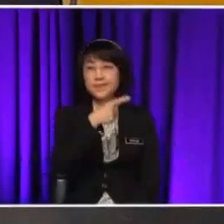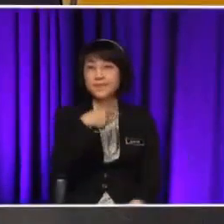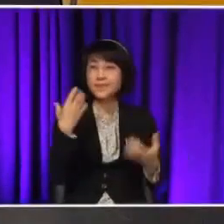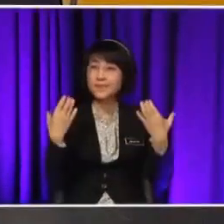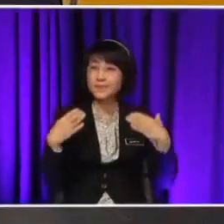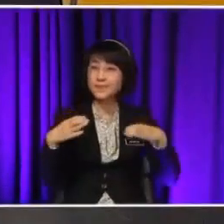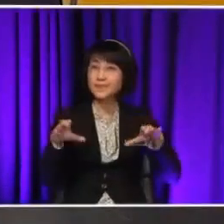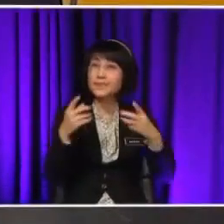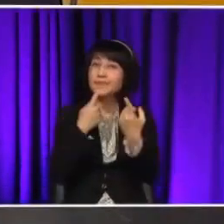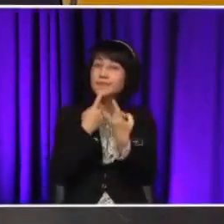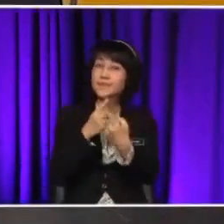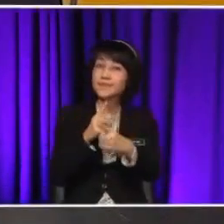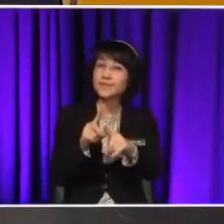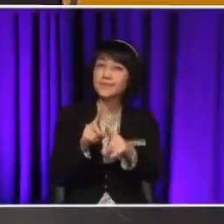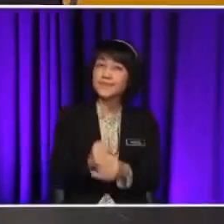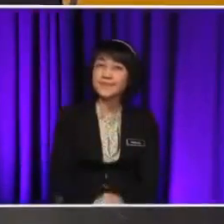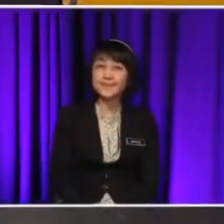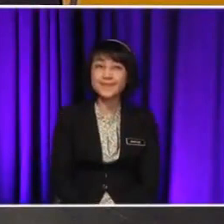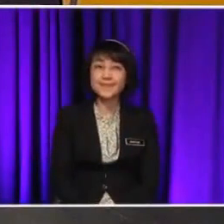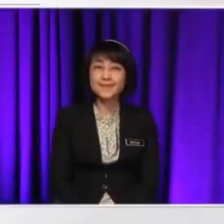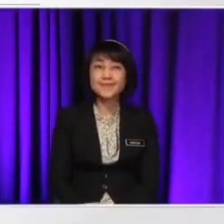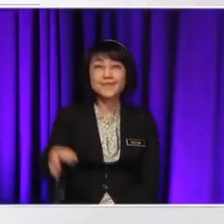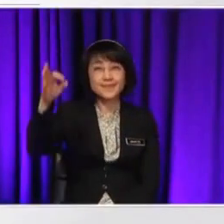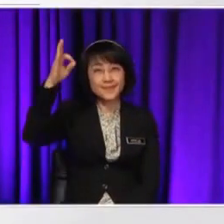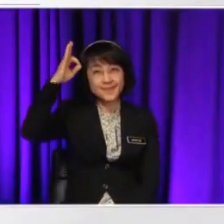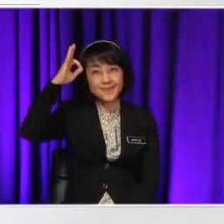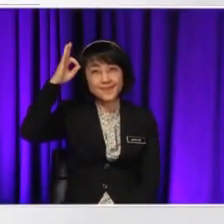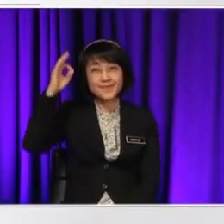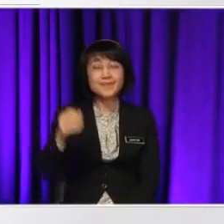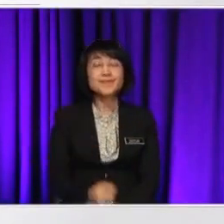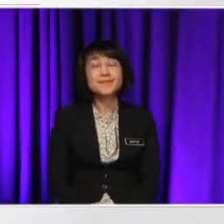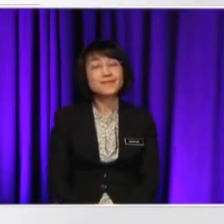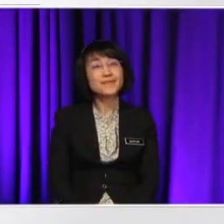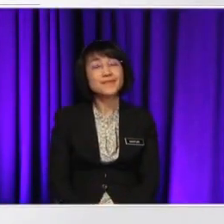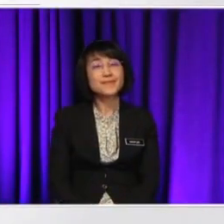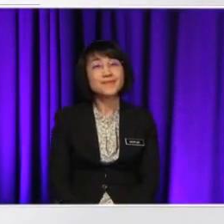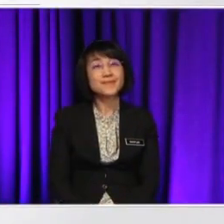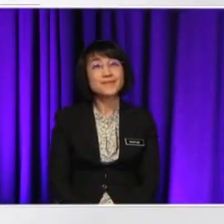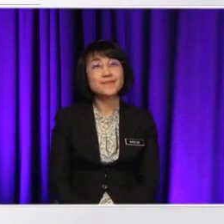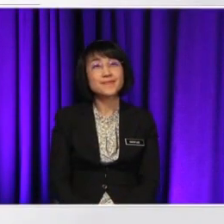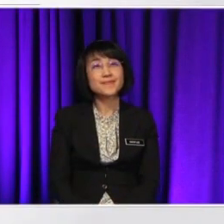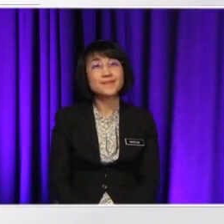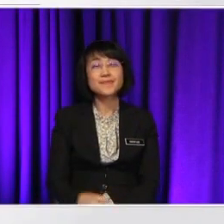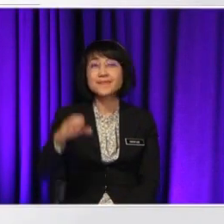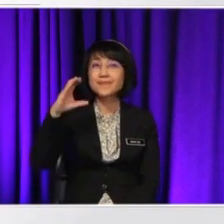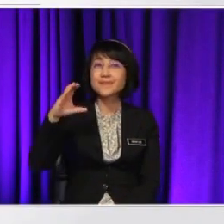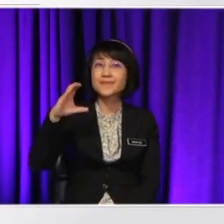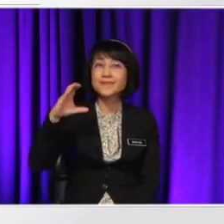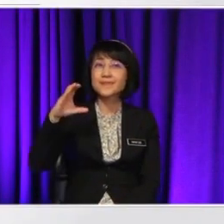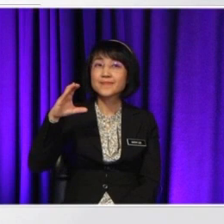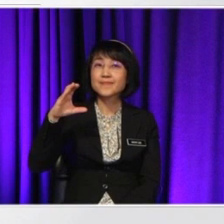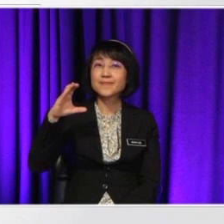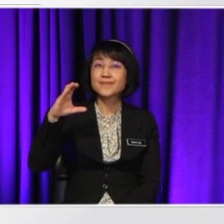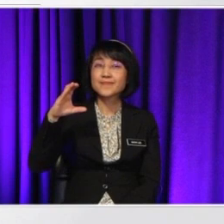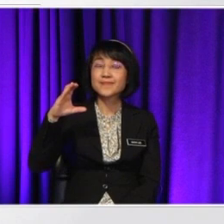tangan. Baik. Okey, Farid. Farid. Okey, Farid. Apakah jawapannya Farid? CEO, realisme.